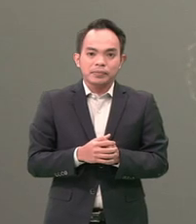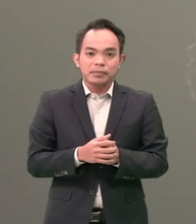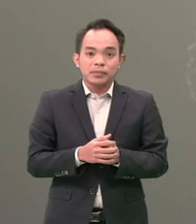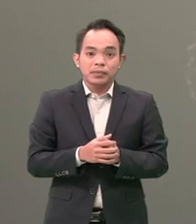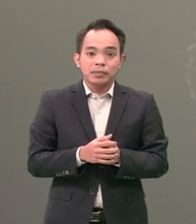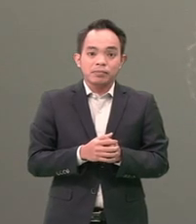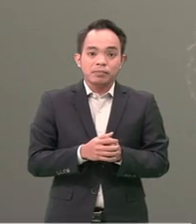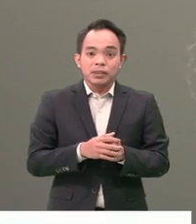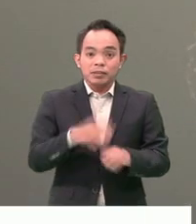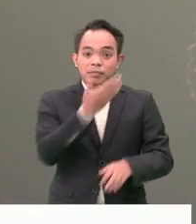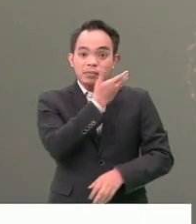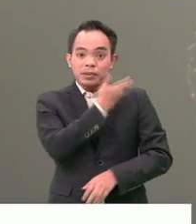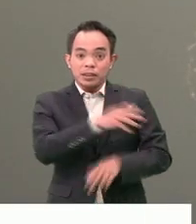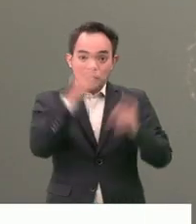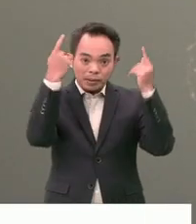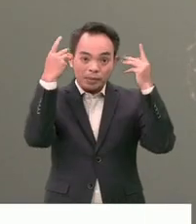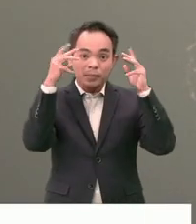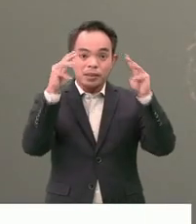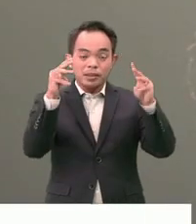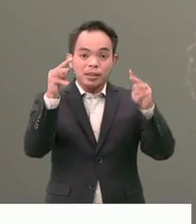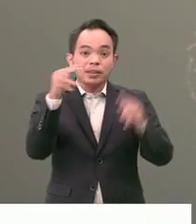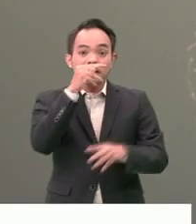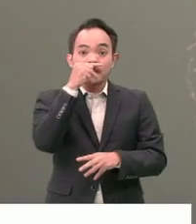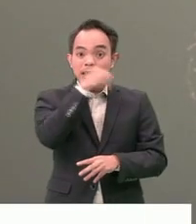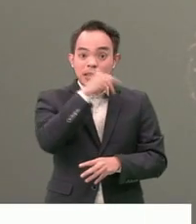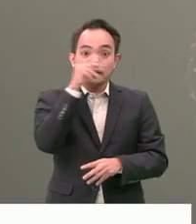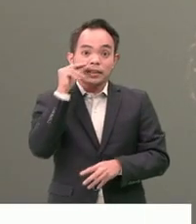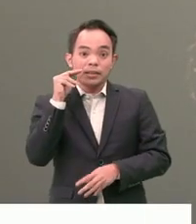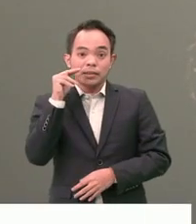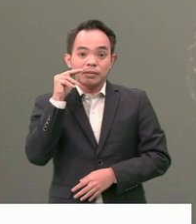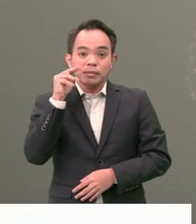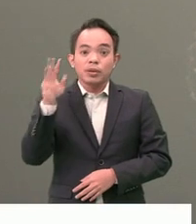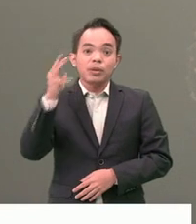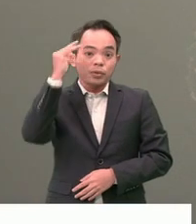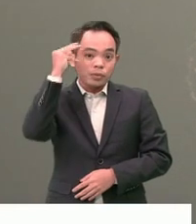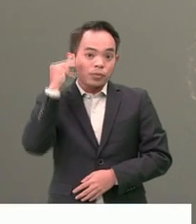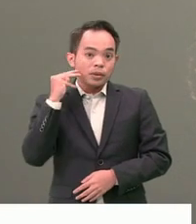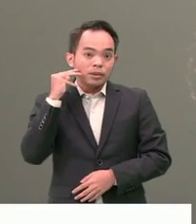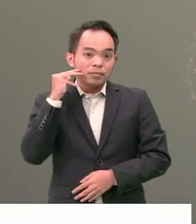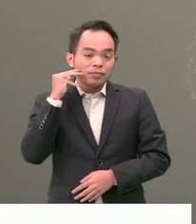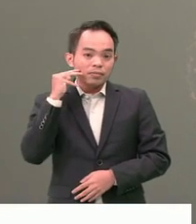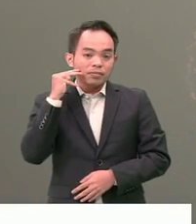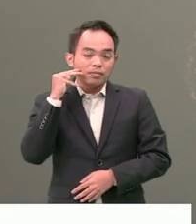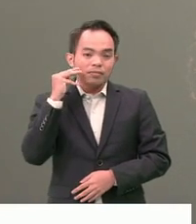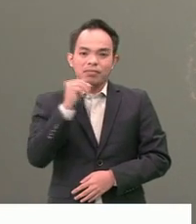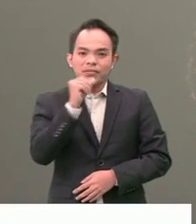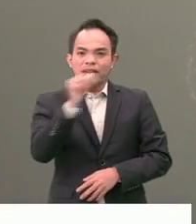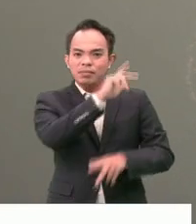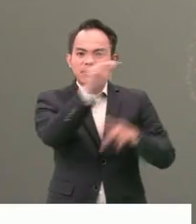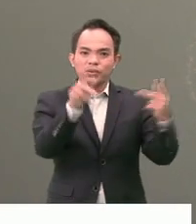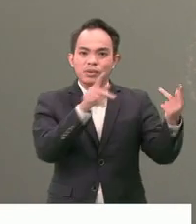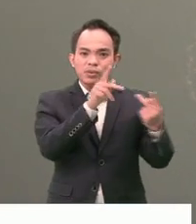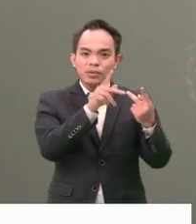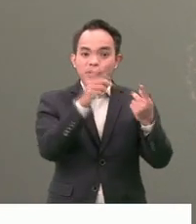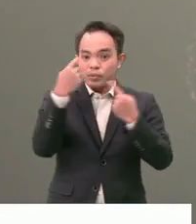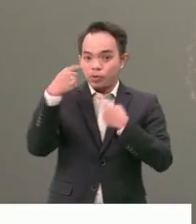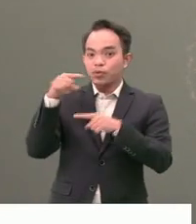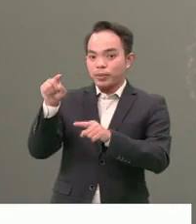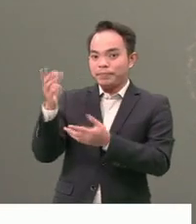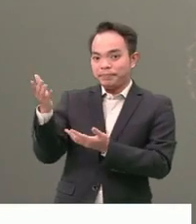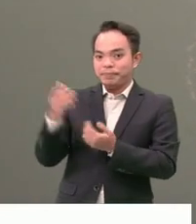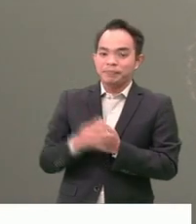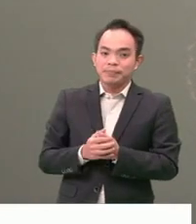Sementara itu, membidas kenyataan bekas Perdana Menteri Datuk Seri Najib Tun Razak yang menyifatkan Tun Dr. Mahathir Mohamad tidak lagi relevan. Ini